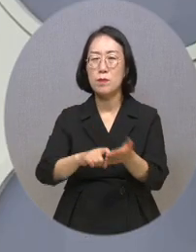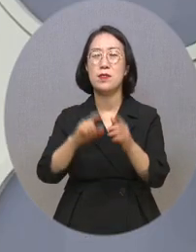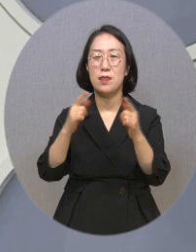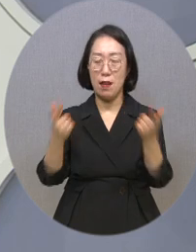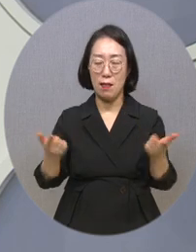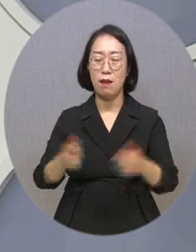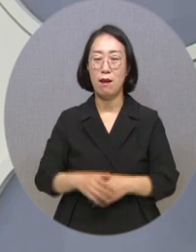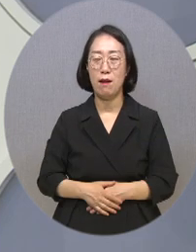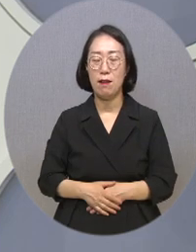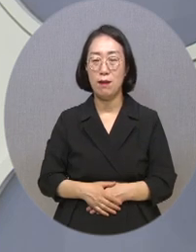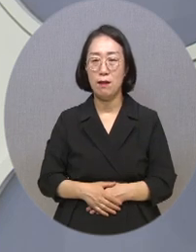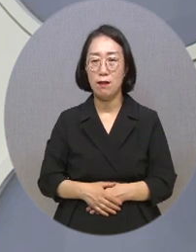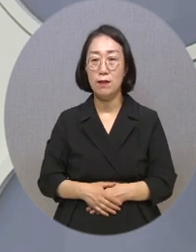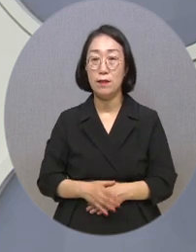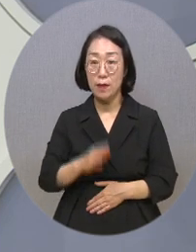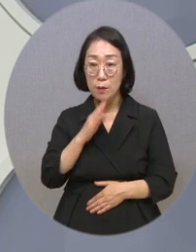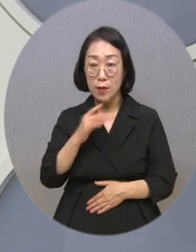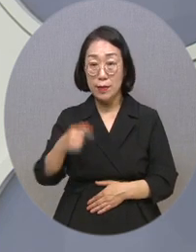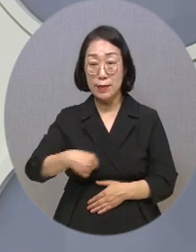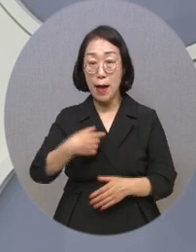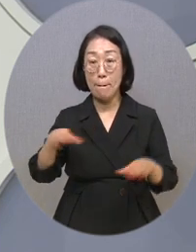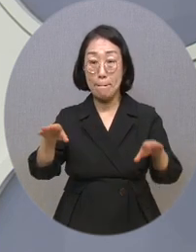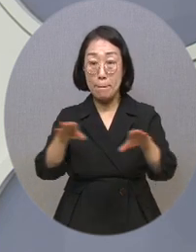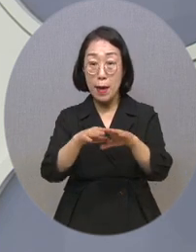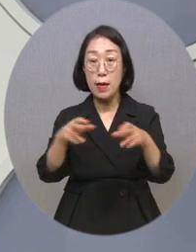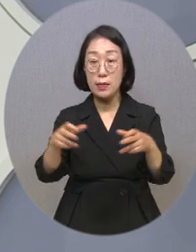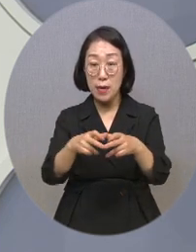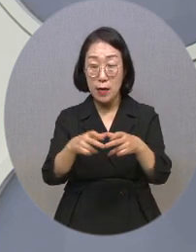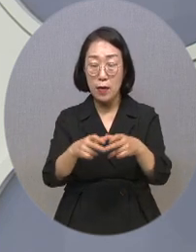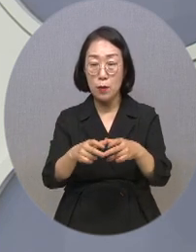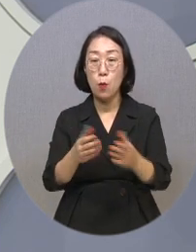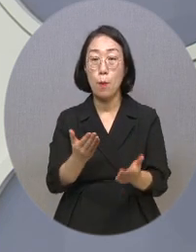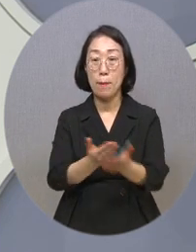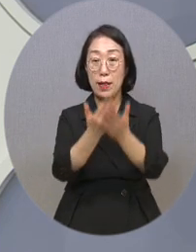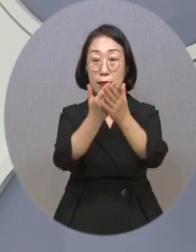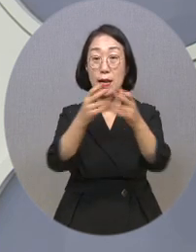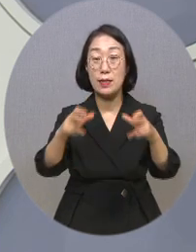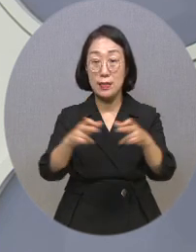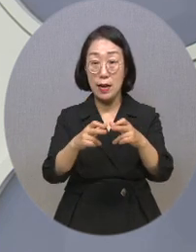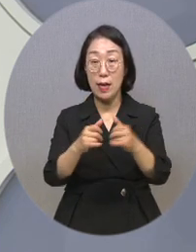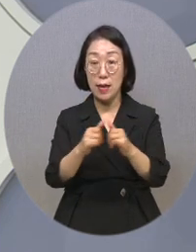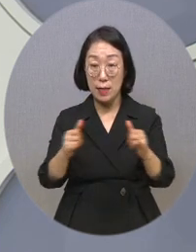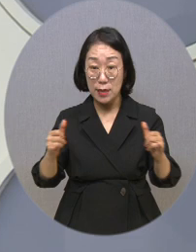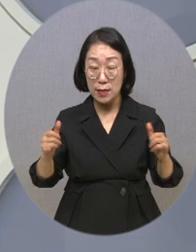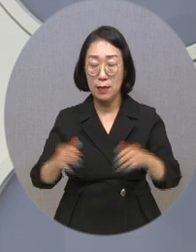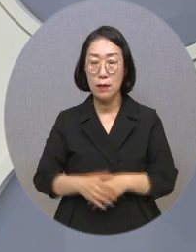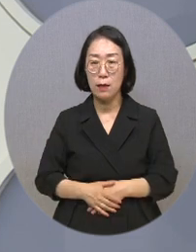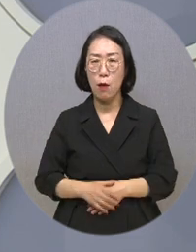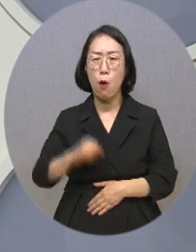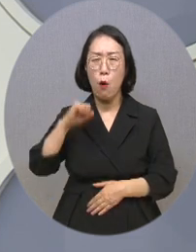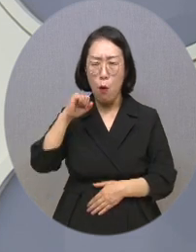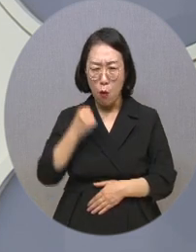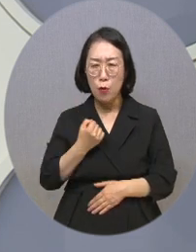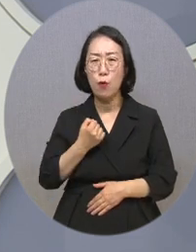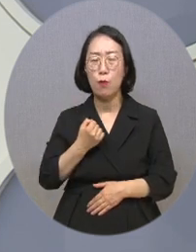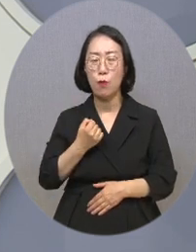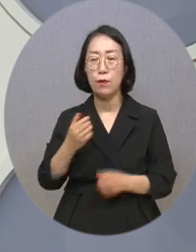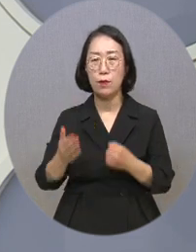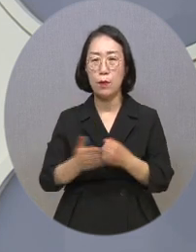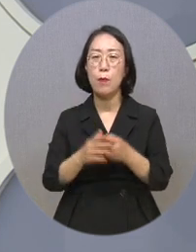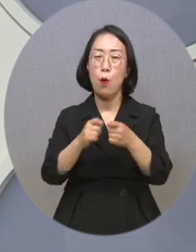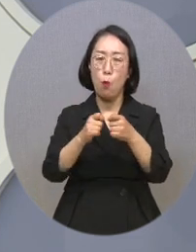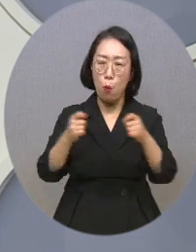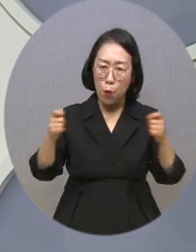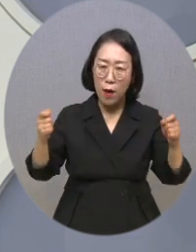예. 그런데 그래서 자폐성 장애를 비롯해서 발달 장애인들은 정말 어렵기 때문에 오래 가고